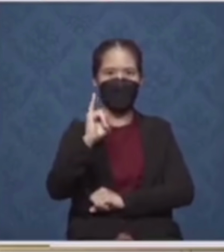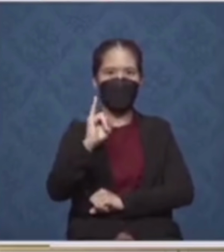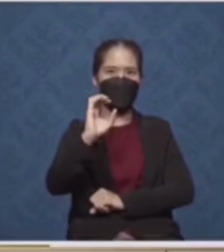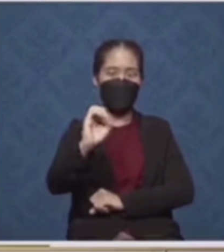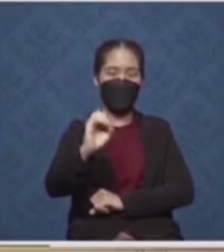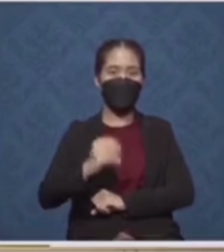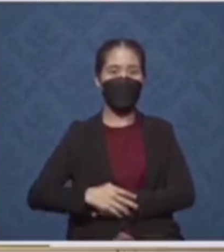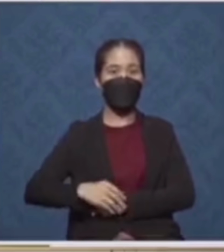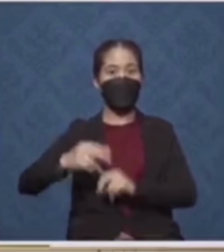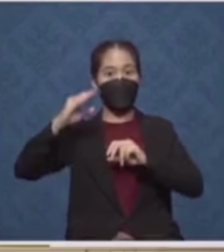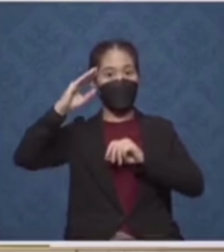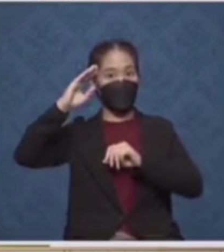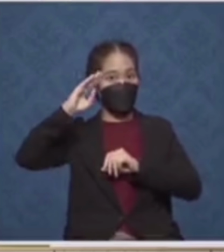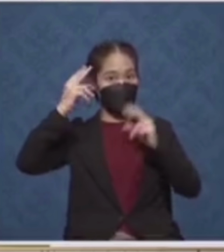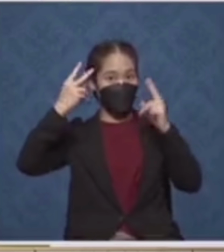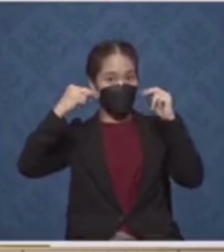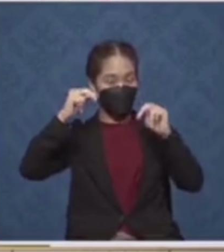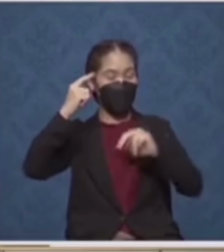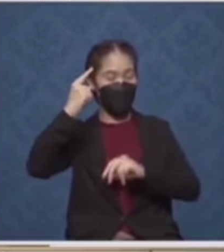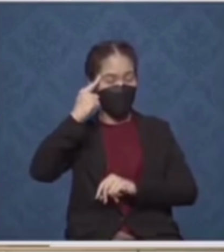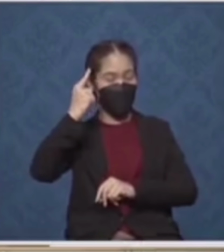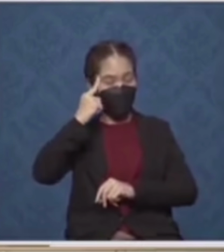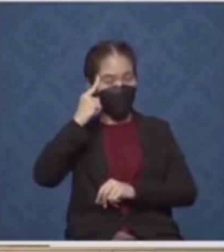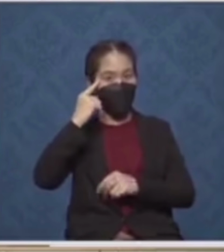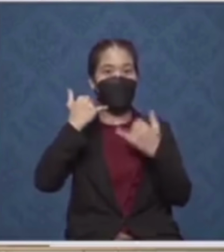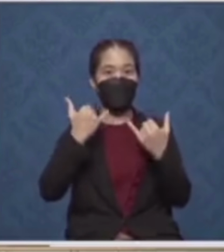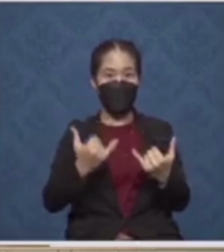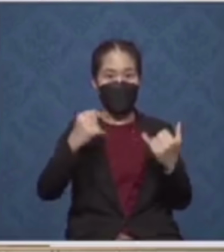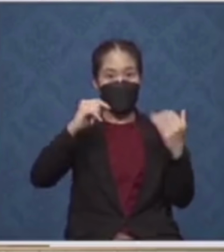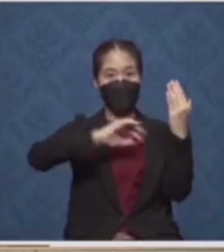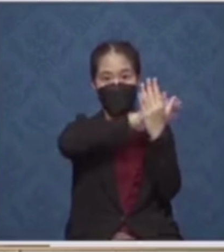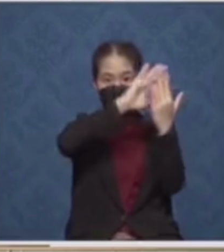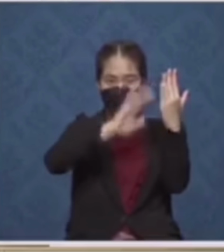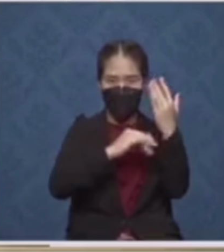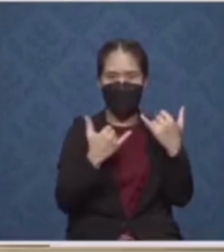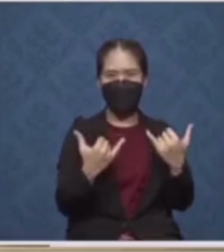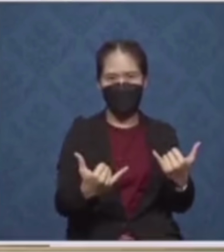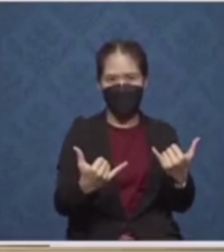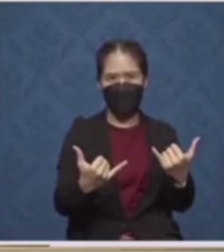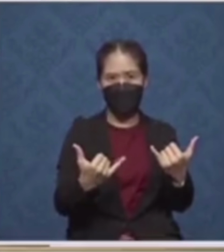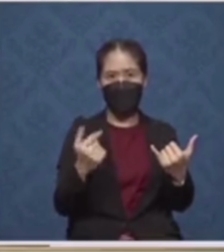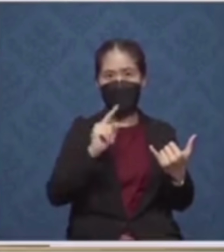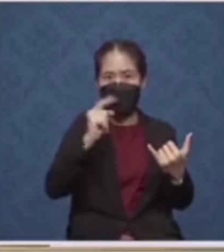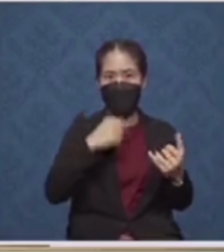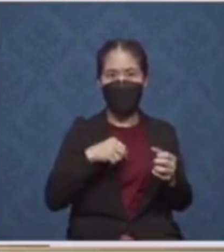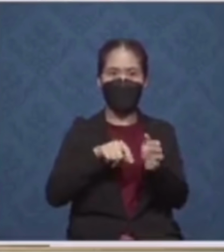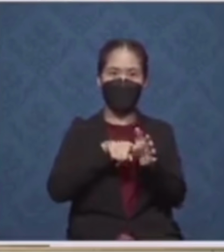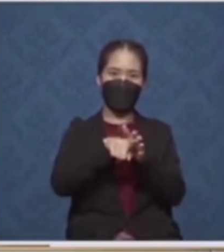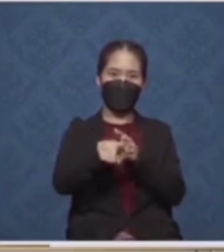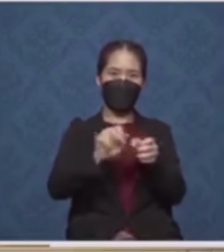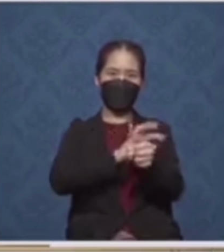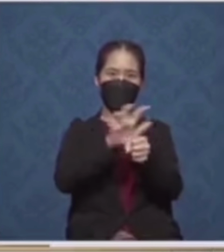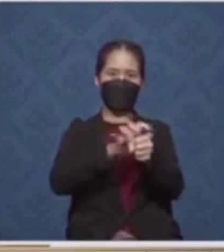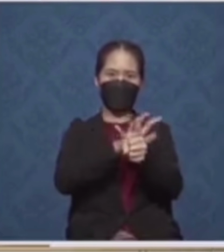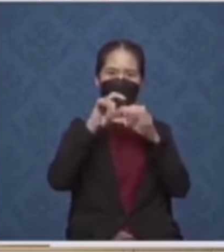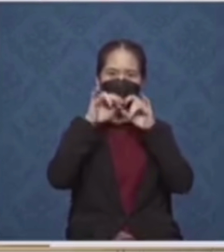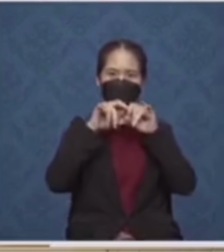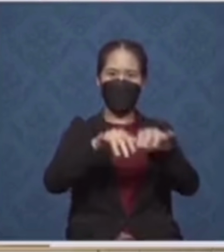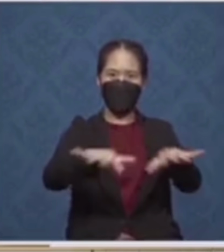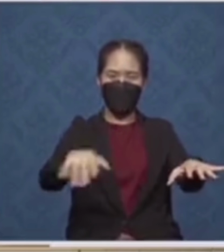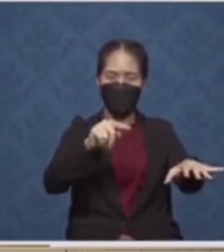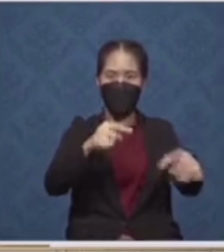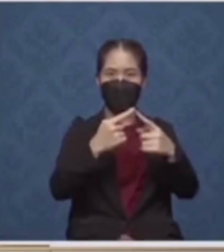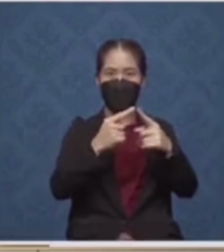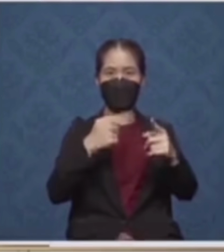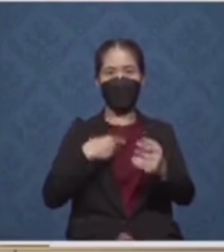พลเอกประยุทธ์จันทร์โอชารู้ดีว่าวันนี้ประเทศอยู่ในภาวะของสงครามเชื้อโรคไม่ใช่สงครามแห่งการสู้รบแต่กลับใ